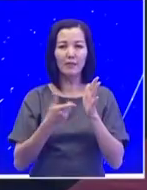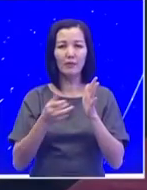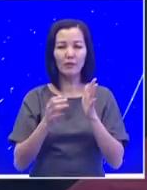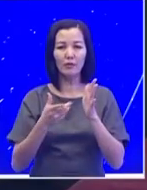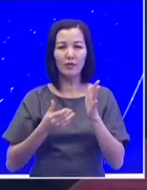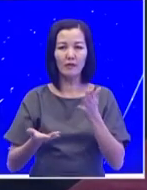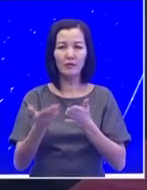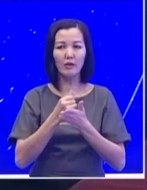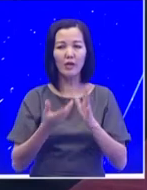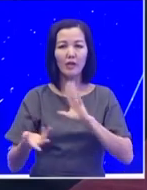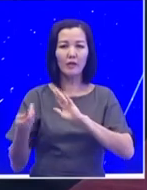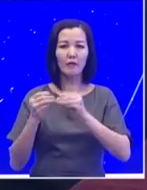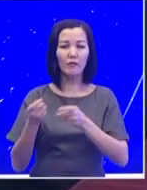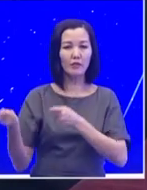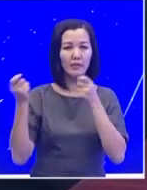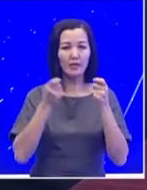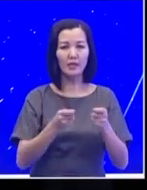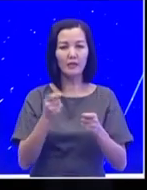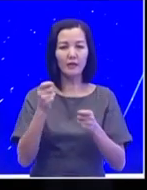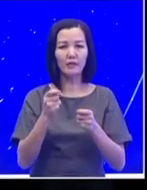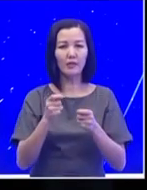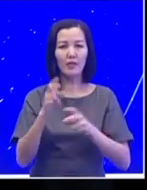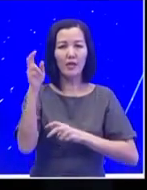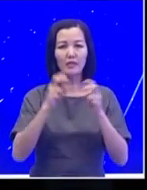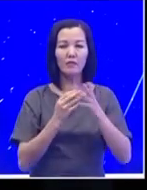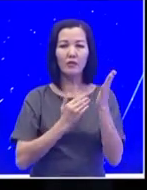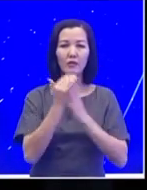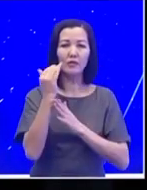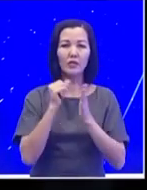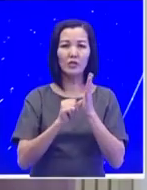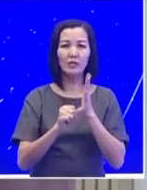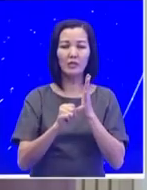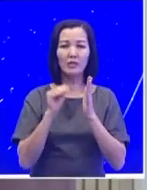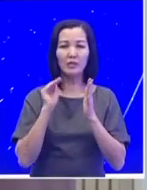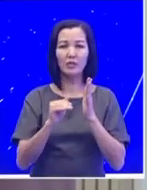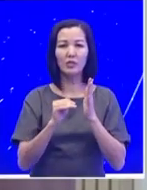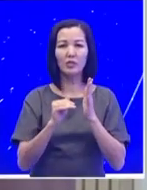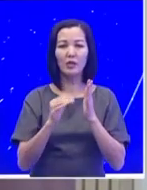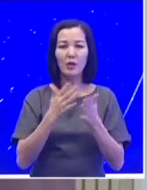результате, с учетом завезенной с двух соседних регионов сырья, завод дал свыше 6 тысяч тонн сахара.